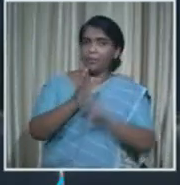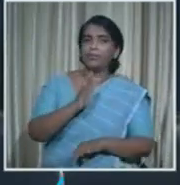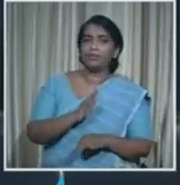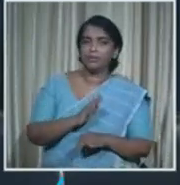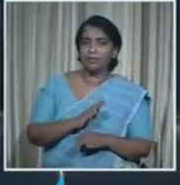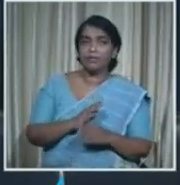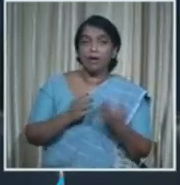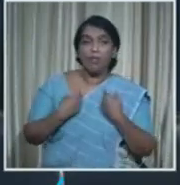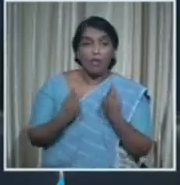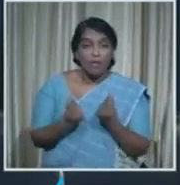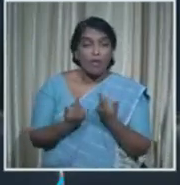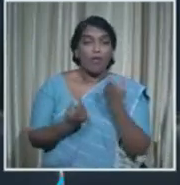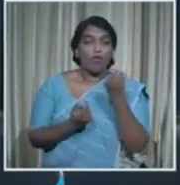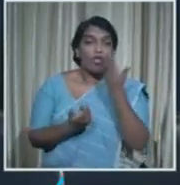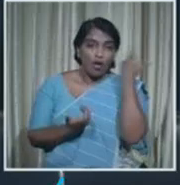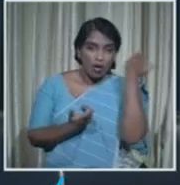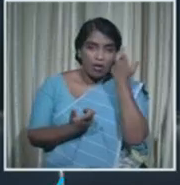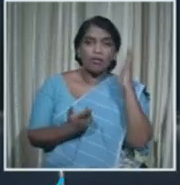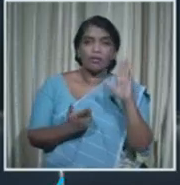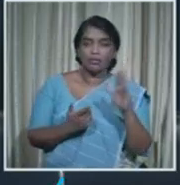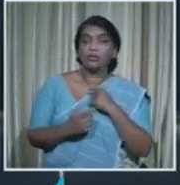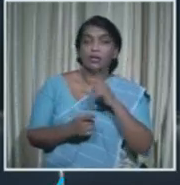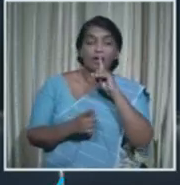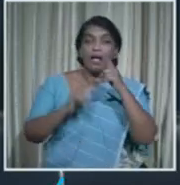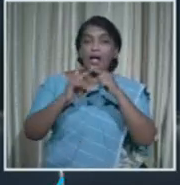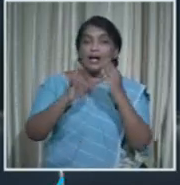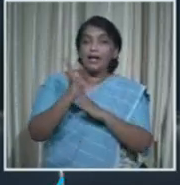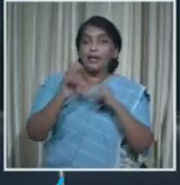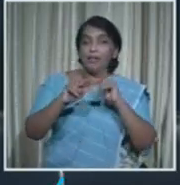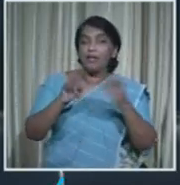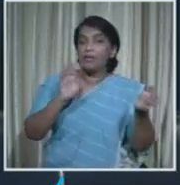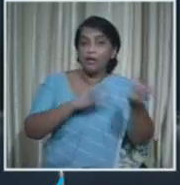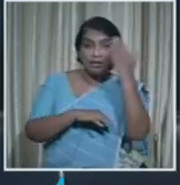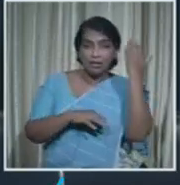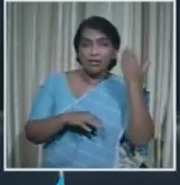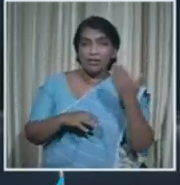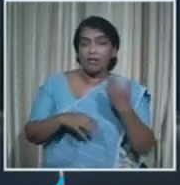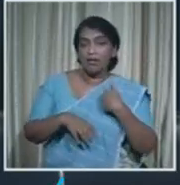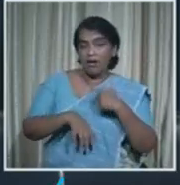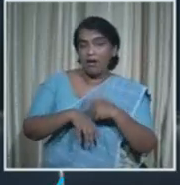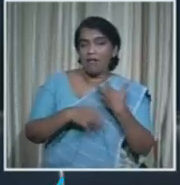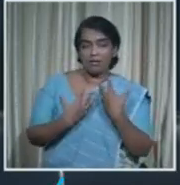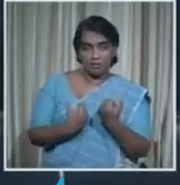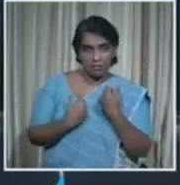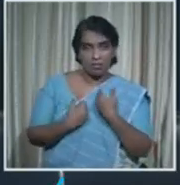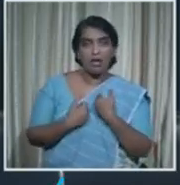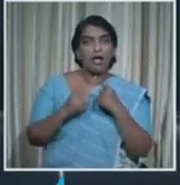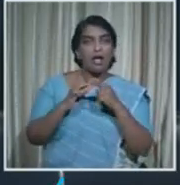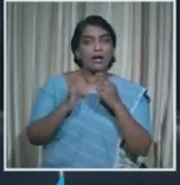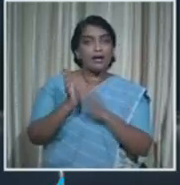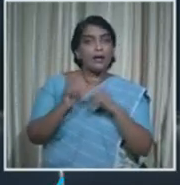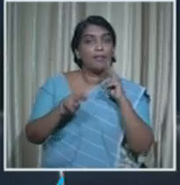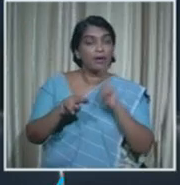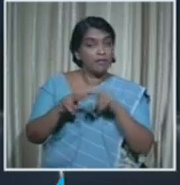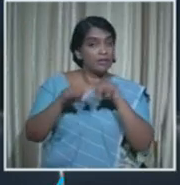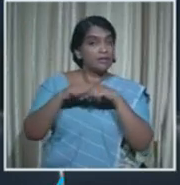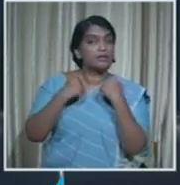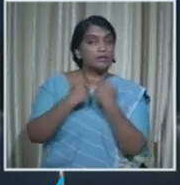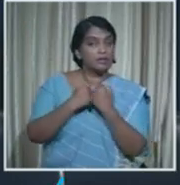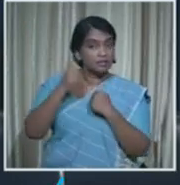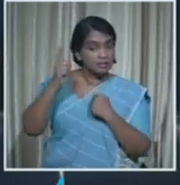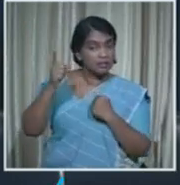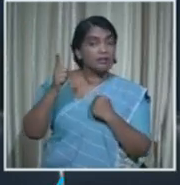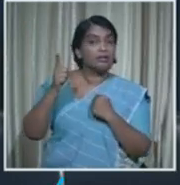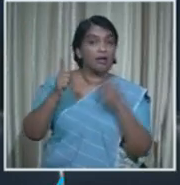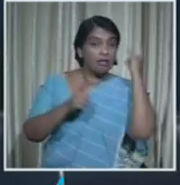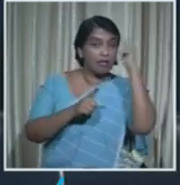මුදල් හොයාගන්න මම එතෙන්ට යන්න කියන්නේ මට අවස්ථාව ලැබුණා IMF සංවිධානයේ